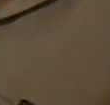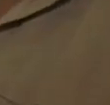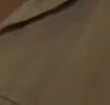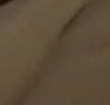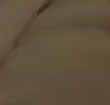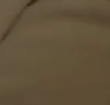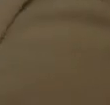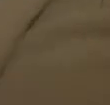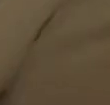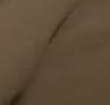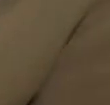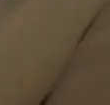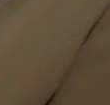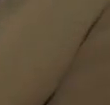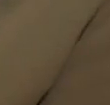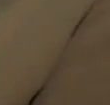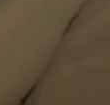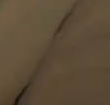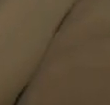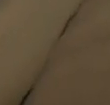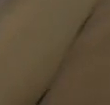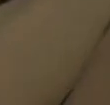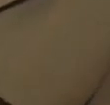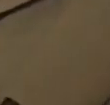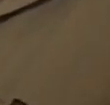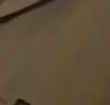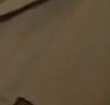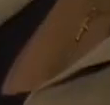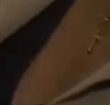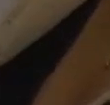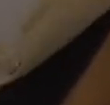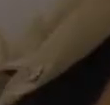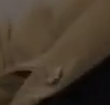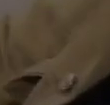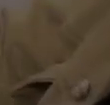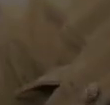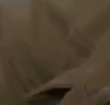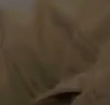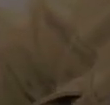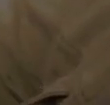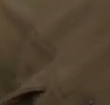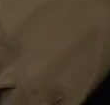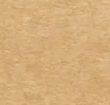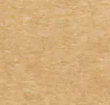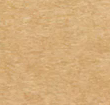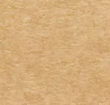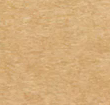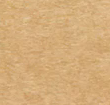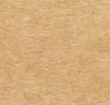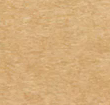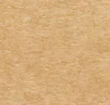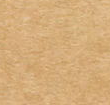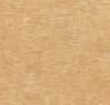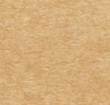na? Opo, ma'am. Sama natin yung si Mr. Tsup-Tsup. Opo, ma'am. Salamat po, sir. Salamat po, ma'am.